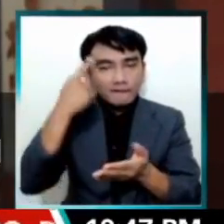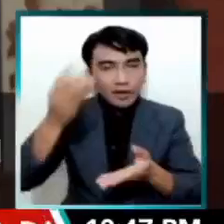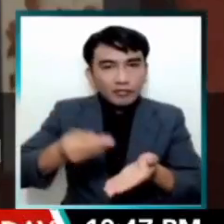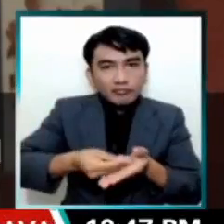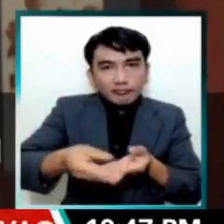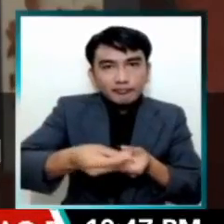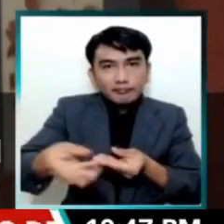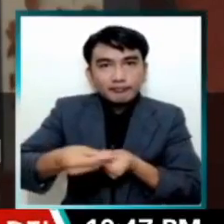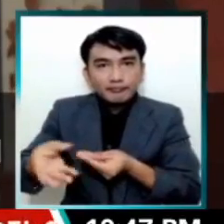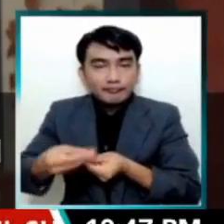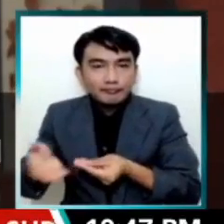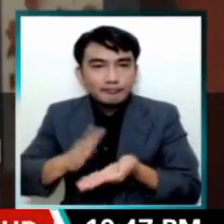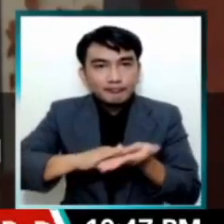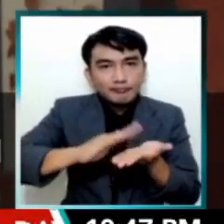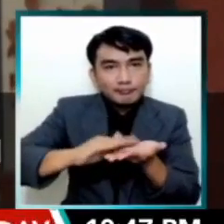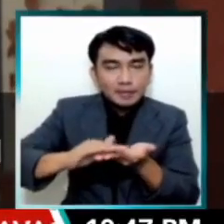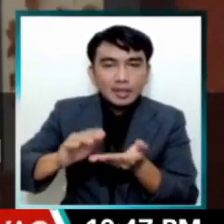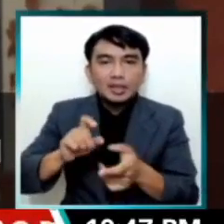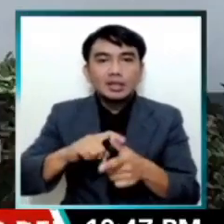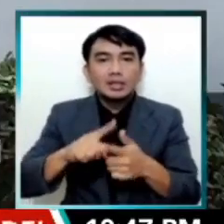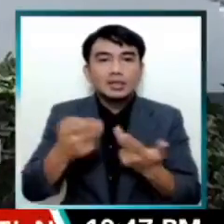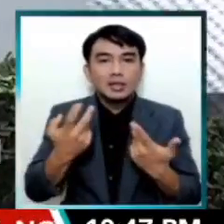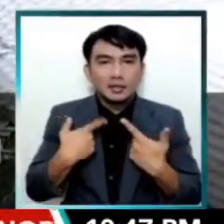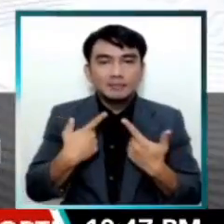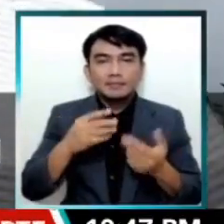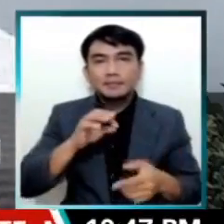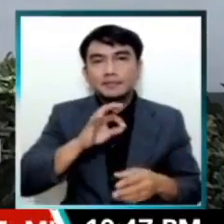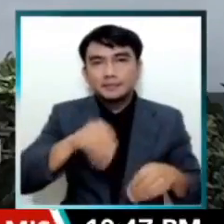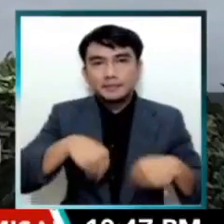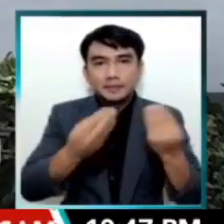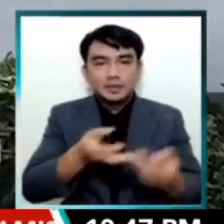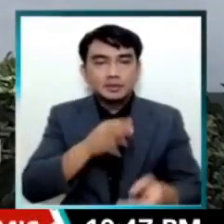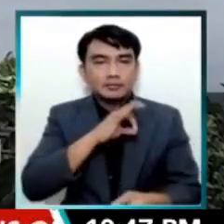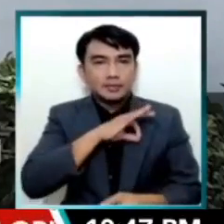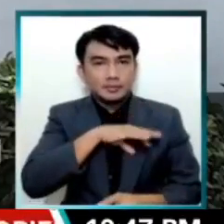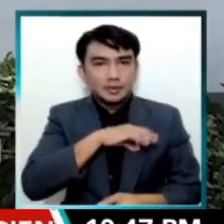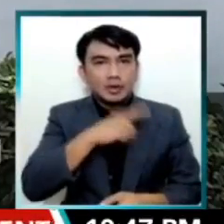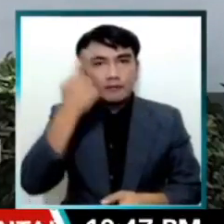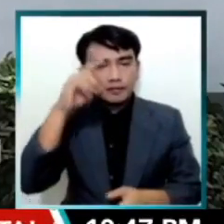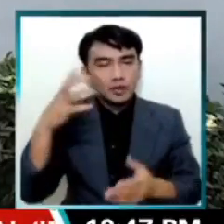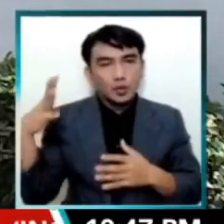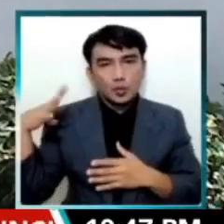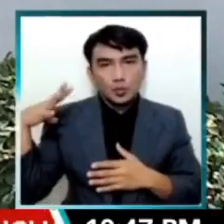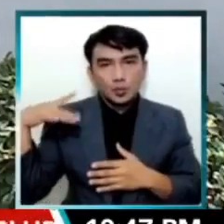makakatanggap ng benepisyo ang mga nasa waiting list ng DSWD.